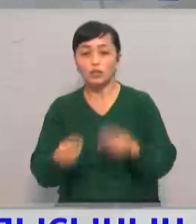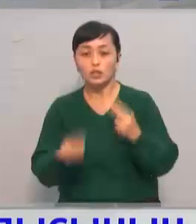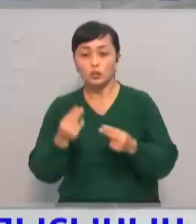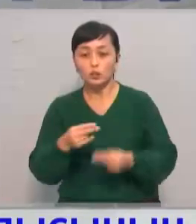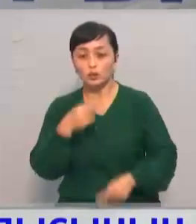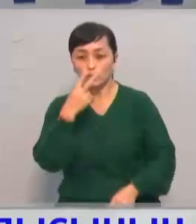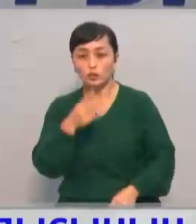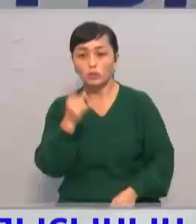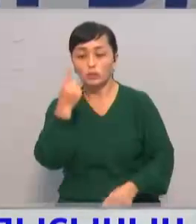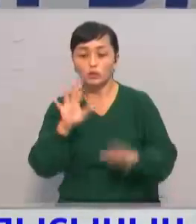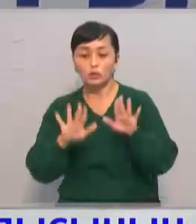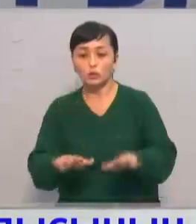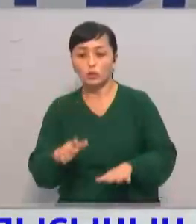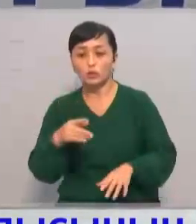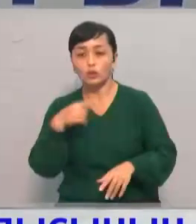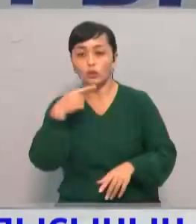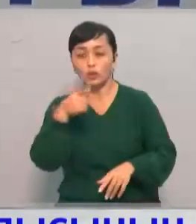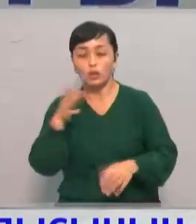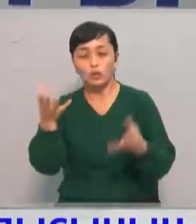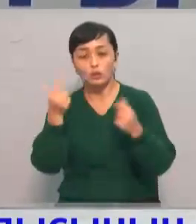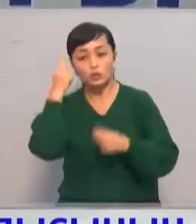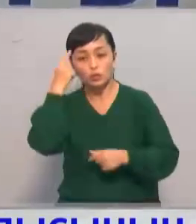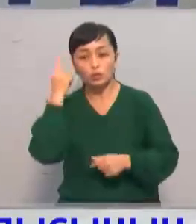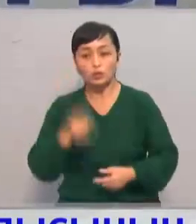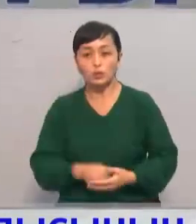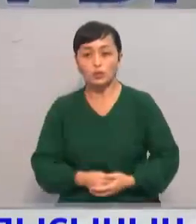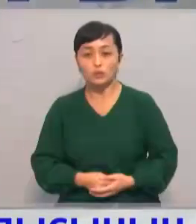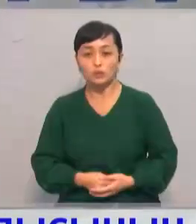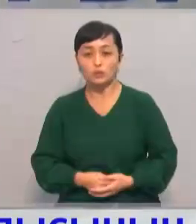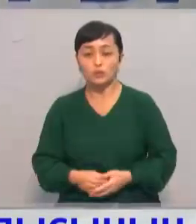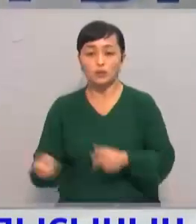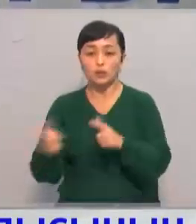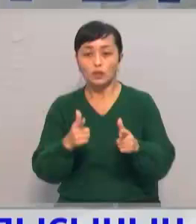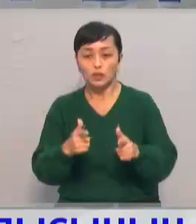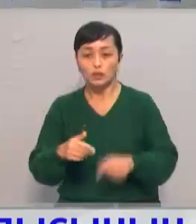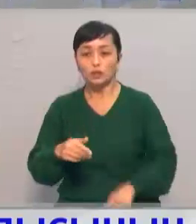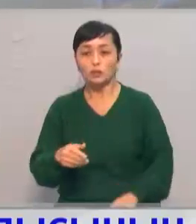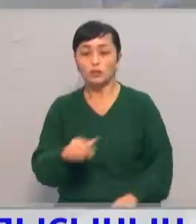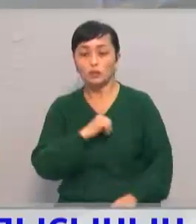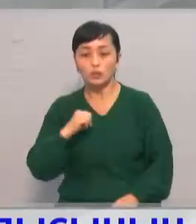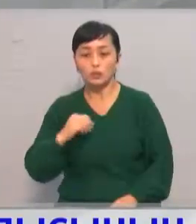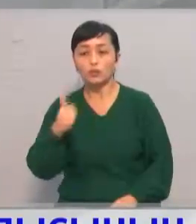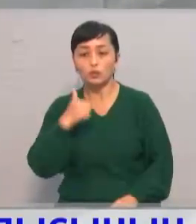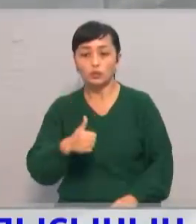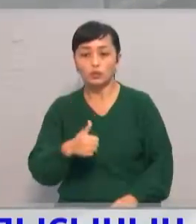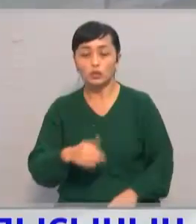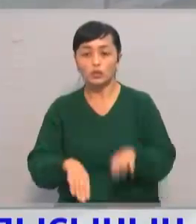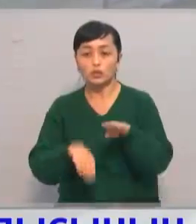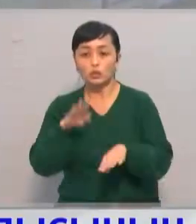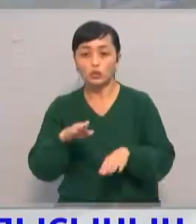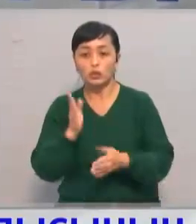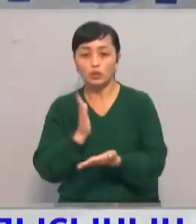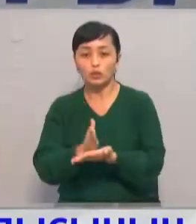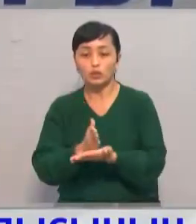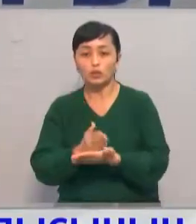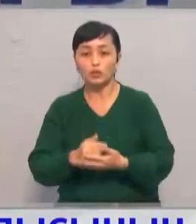орын аламыз деп отырмыз. Дайындығымыз соған қалай айтсам болады. Дайындығымызбен